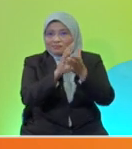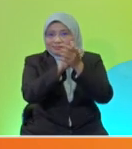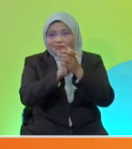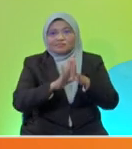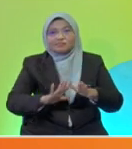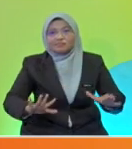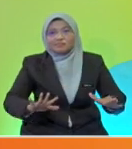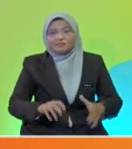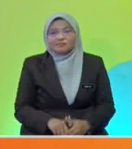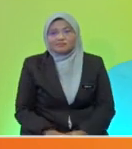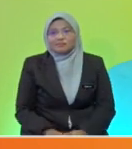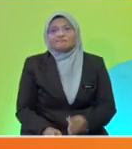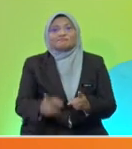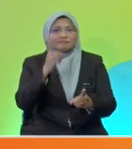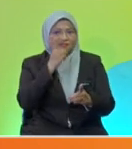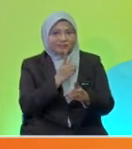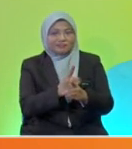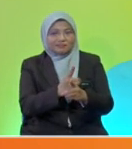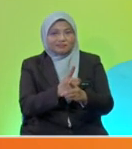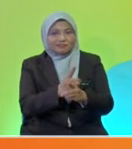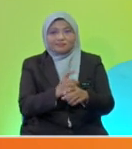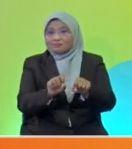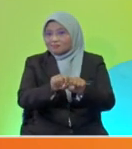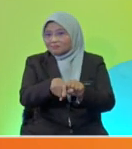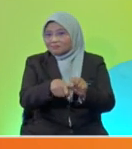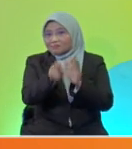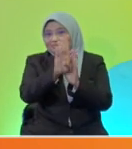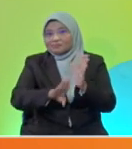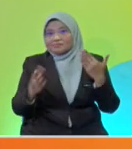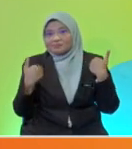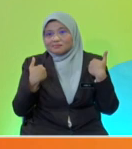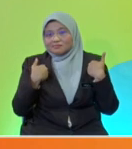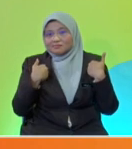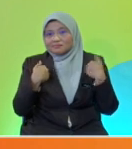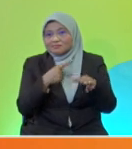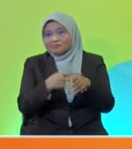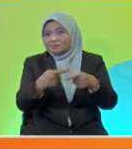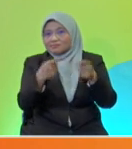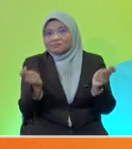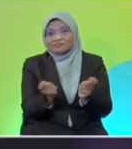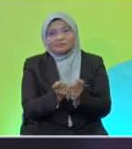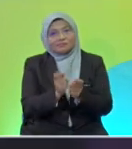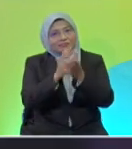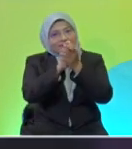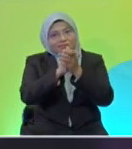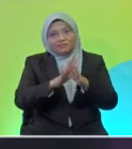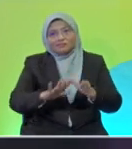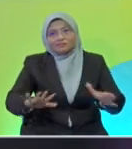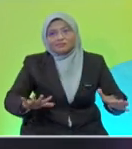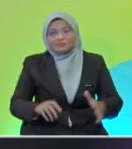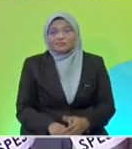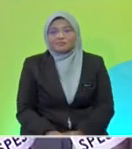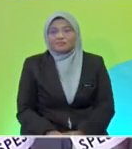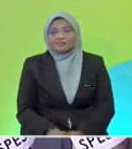supaya berada di tempat yang selamat Oke enam juga chilling emas untuk Sofia tanya